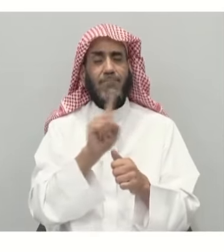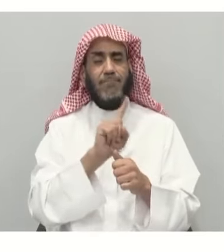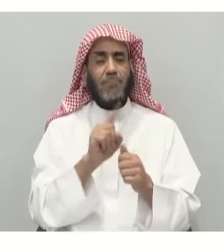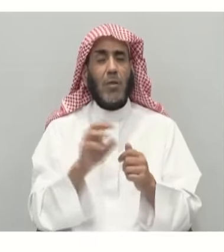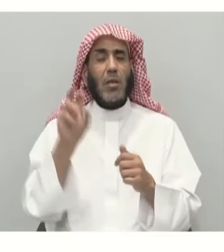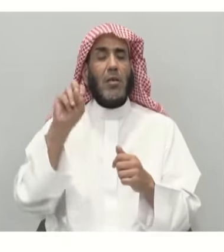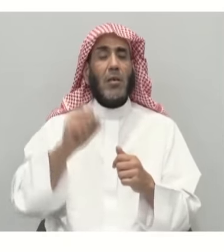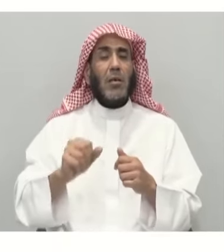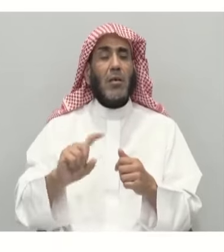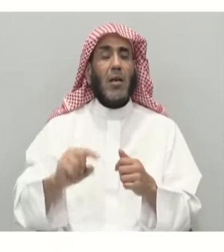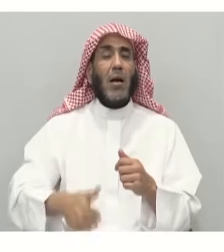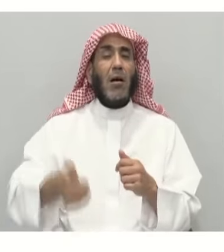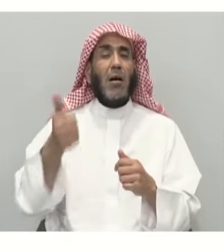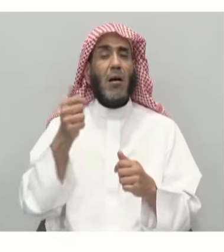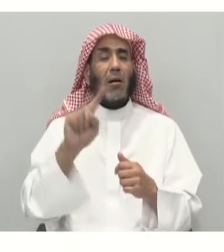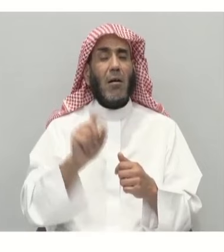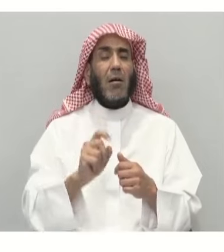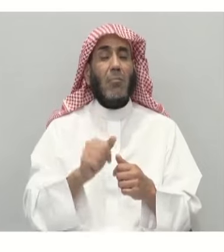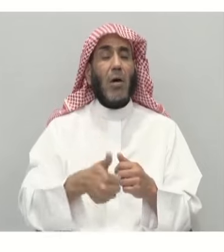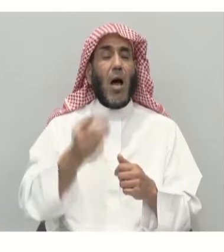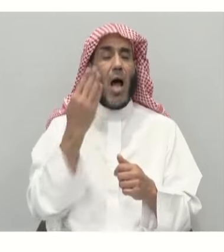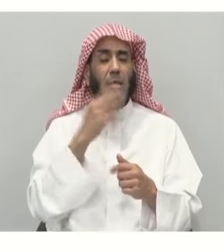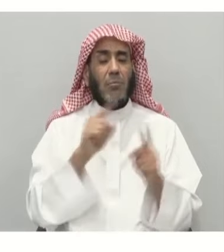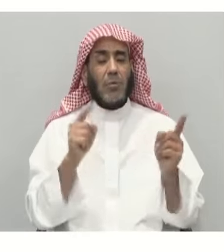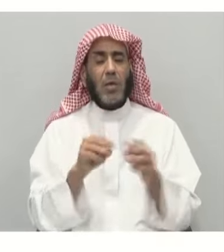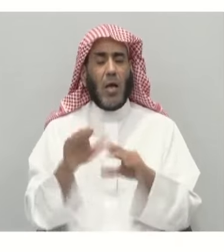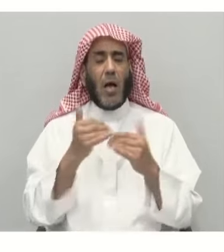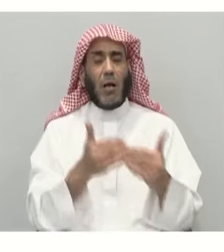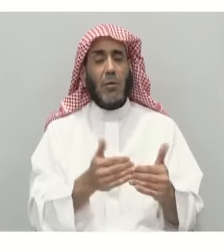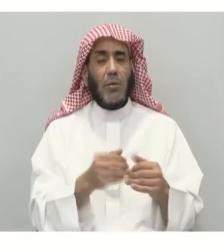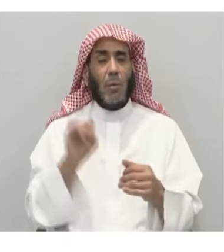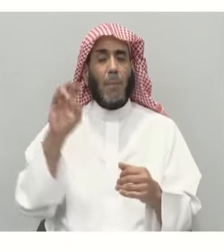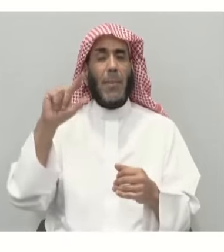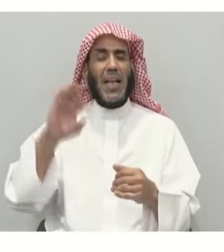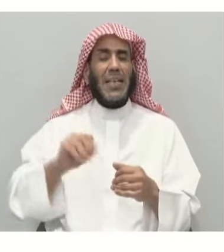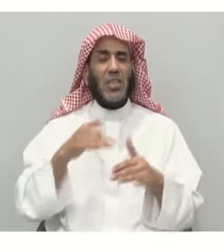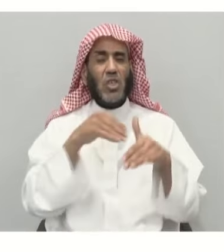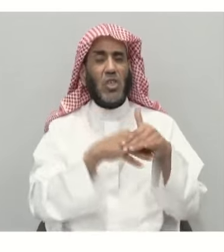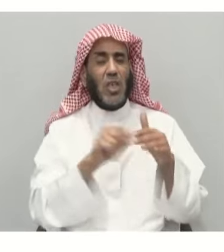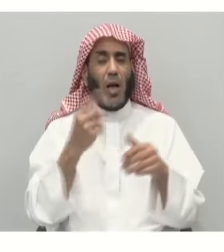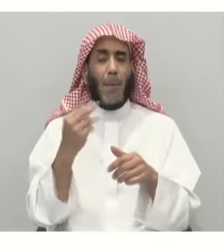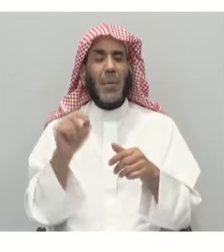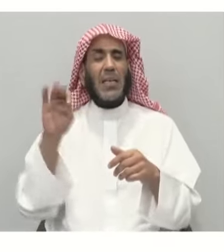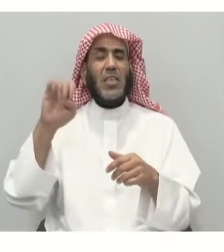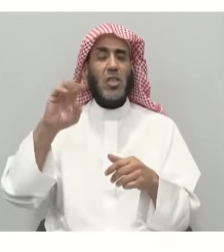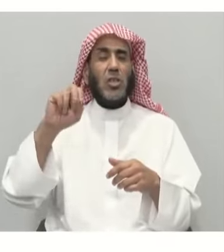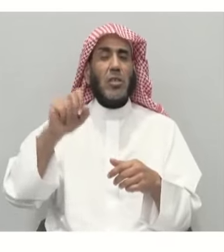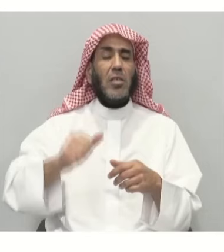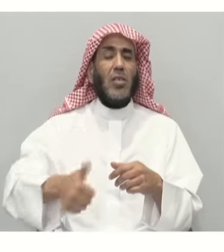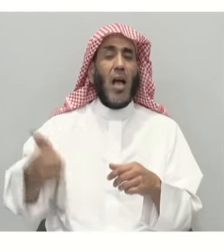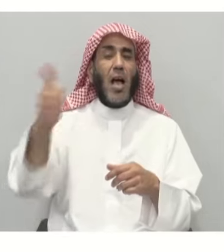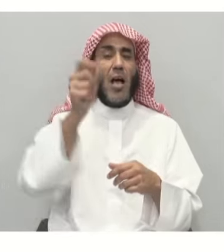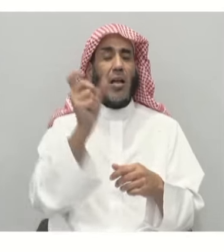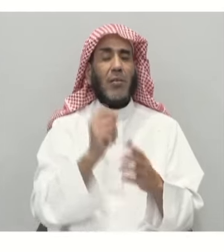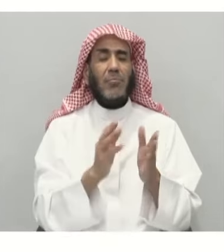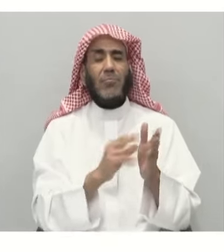قراءات مثل قراءات ثم وضع هذا الجدول يقول اكمل عندنا ملجا ملجان ملجان كما ترى الاصل